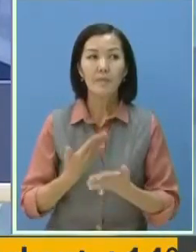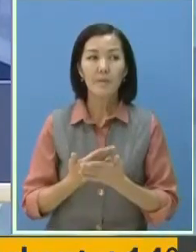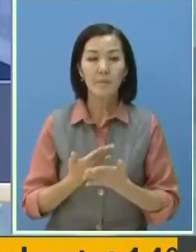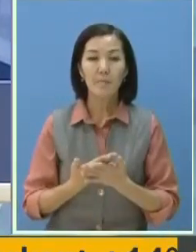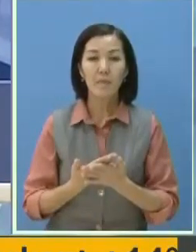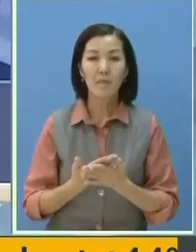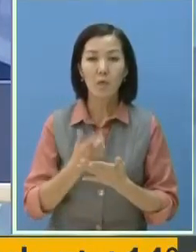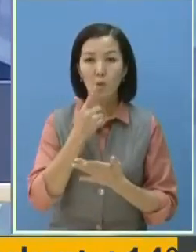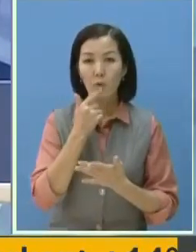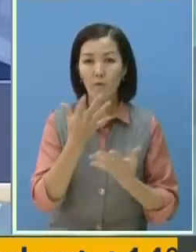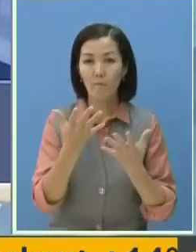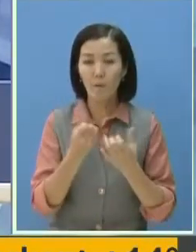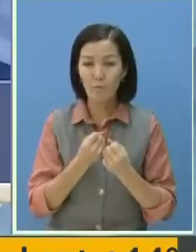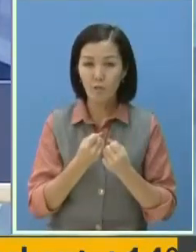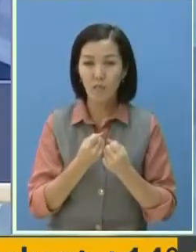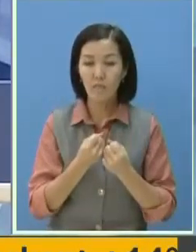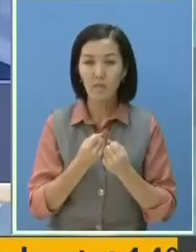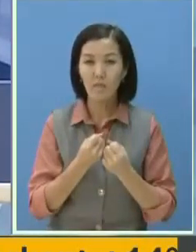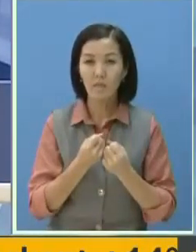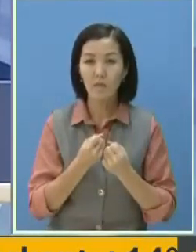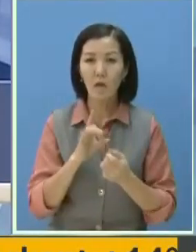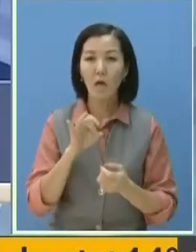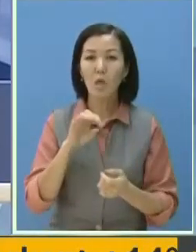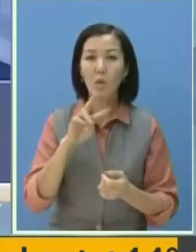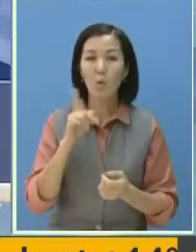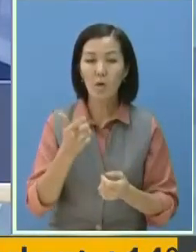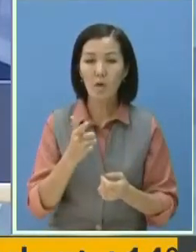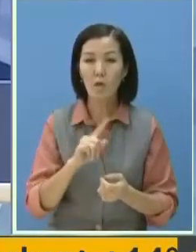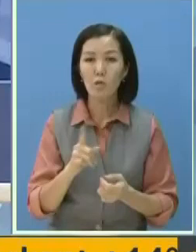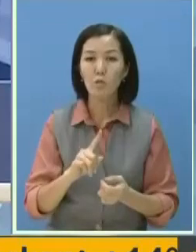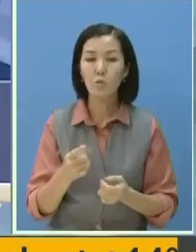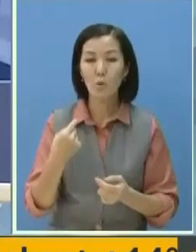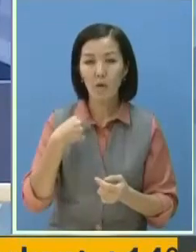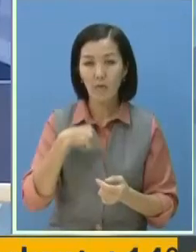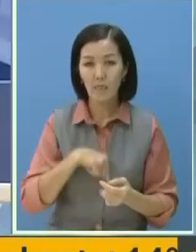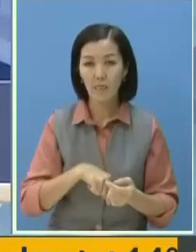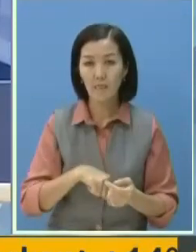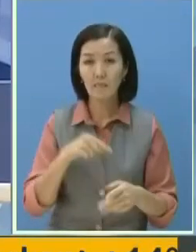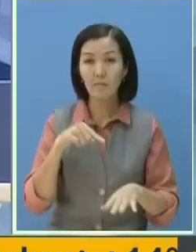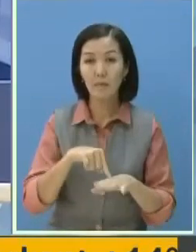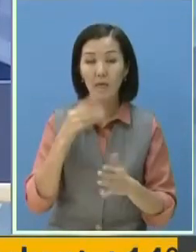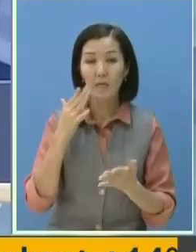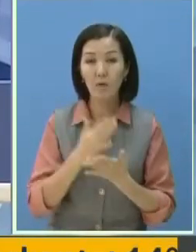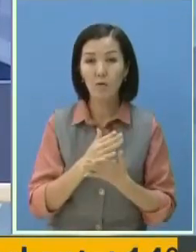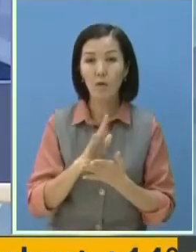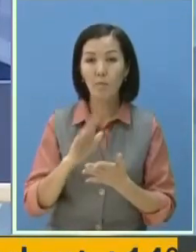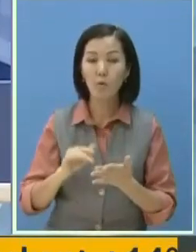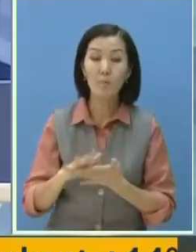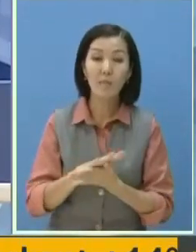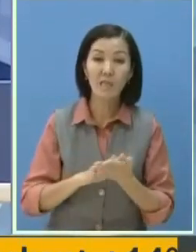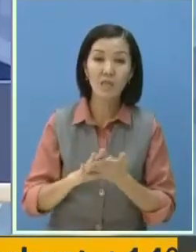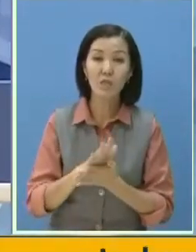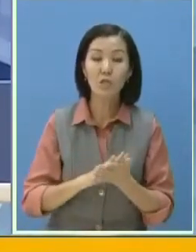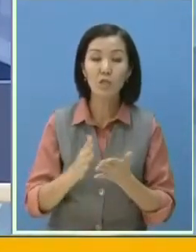да. Вот, поэтому роль антител показать, что да, организм отреагировал, а потом они исчезают.